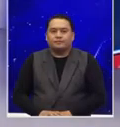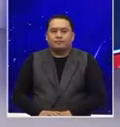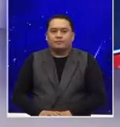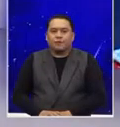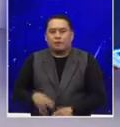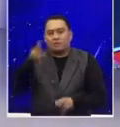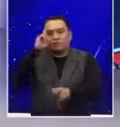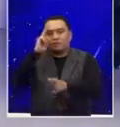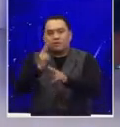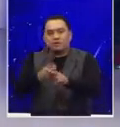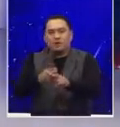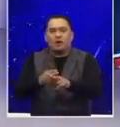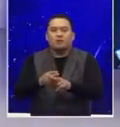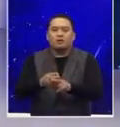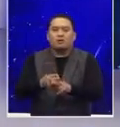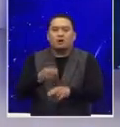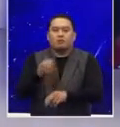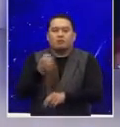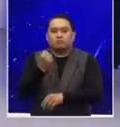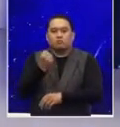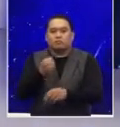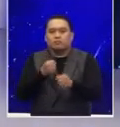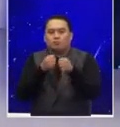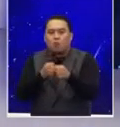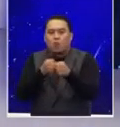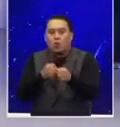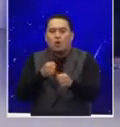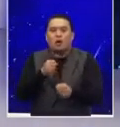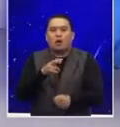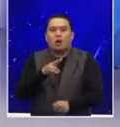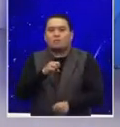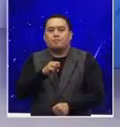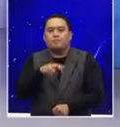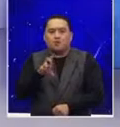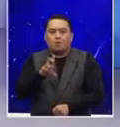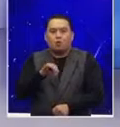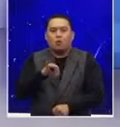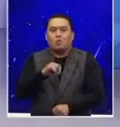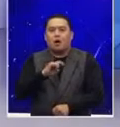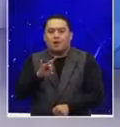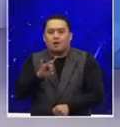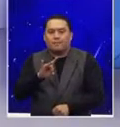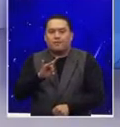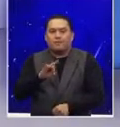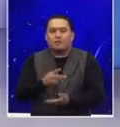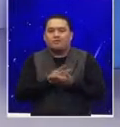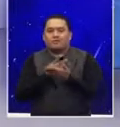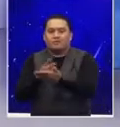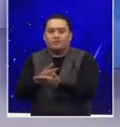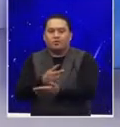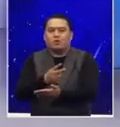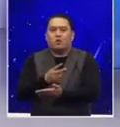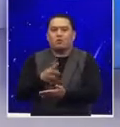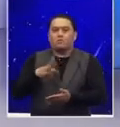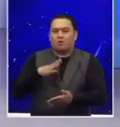Двоюродный брат обладателя пояса абсолютного бойцовского чемпионата Хабиба Нурмагомедова, Умар Нурмагомедов, госпитализирован в Дубае.